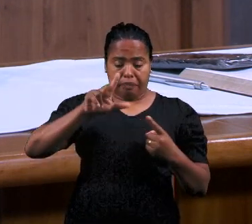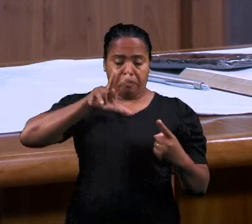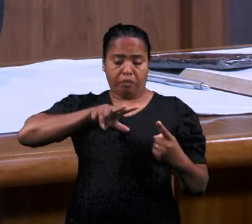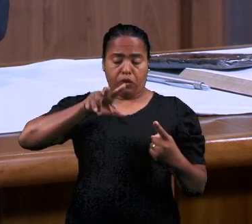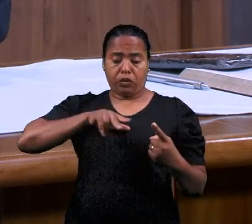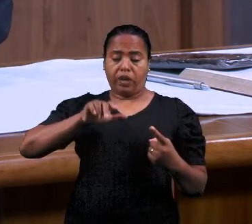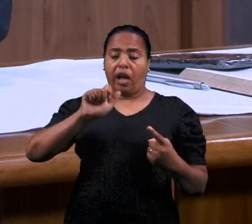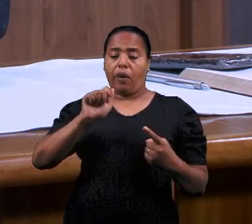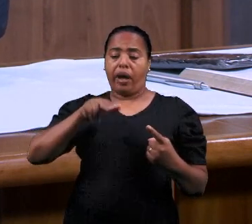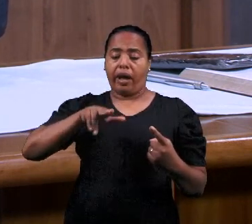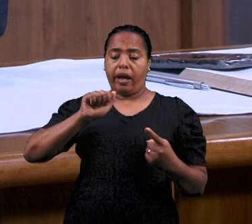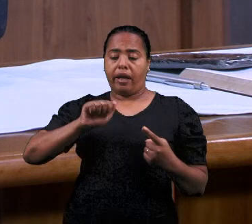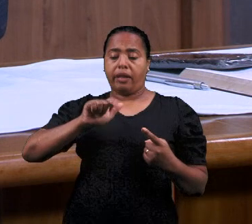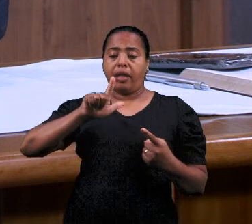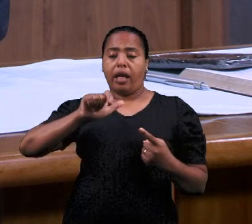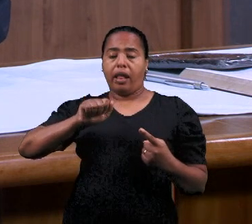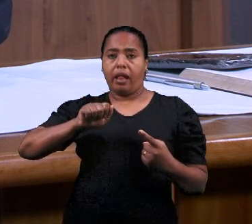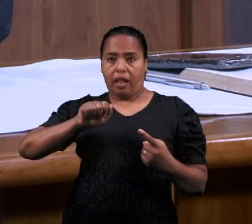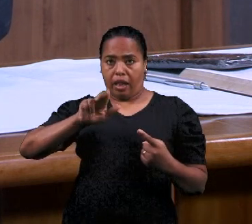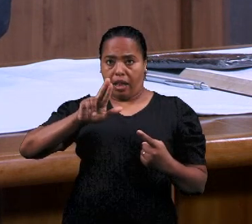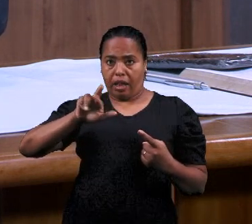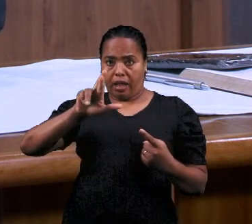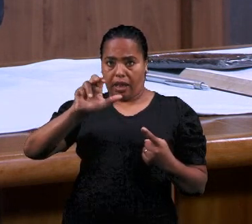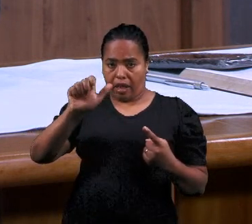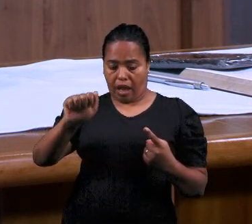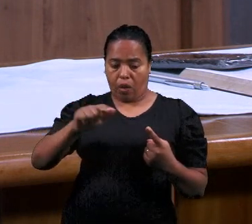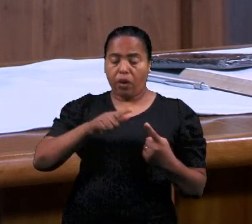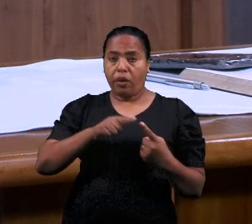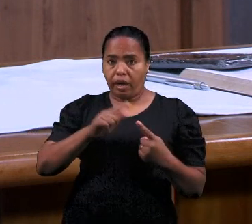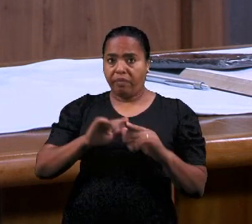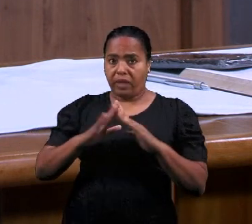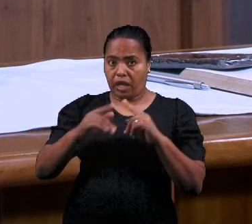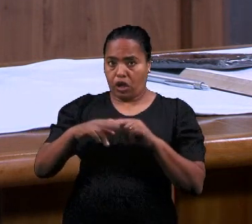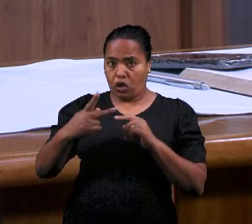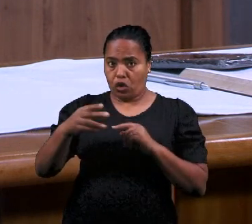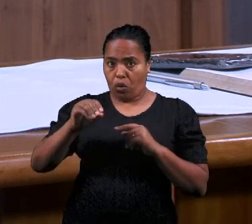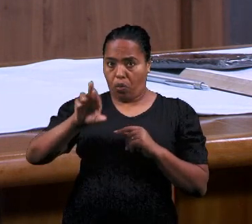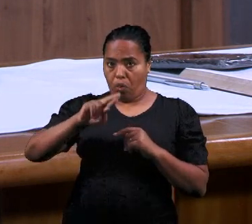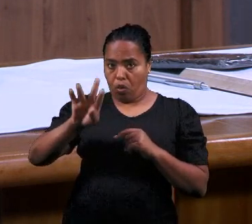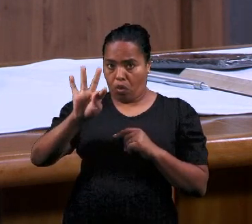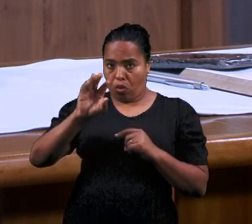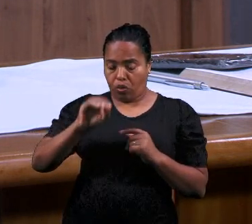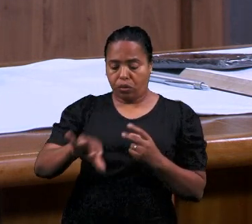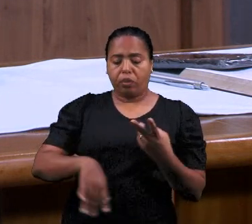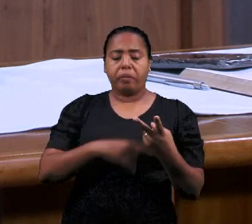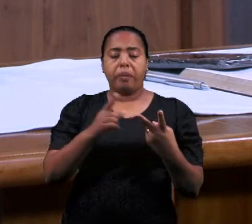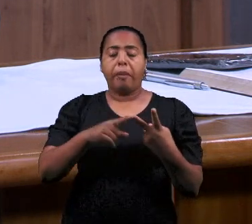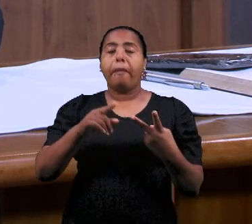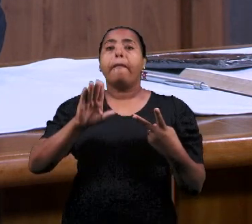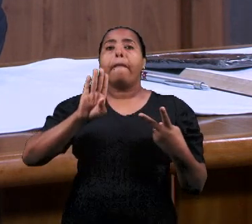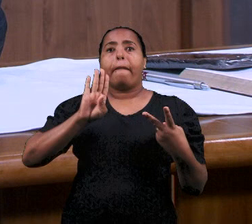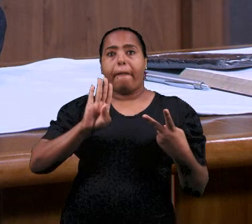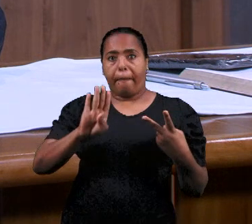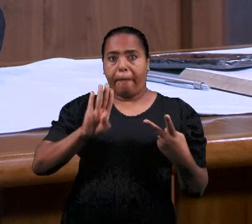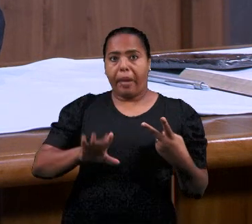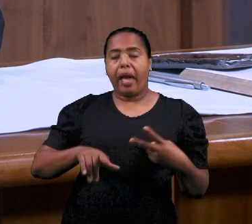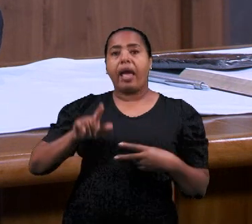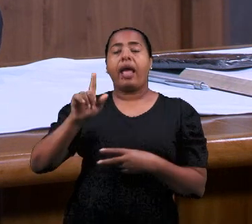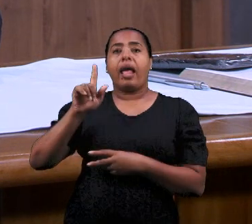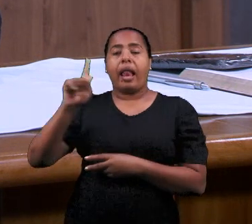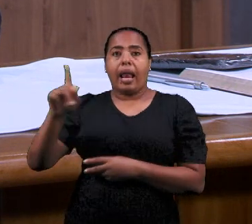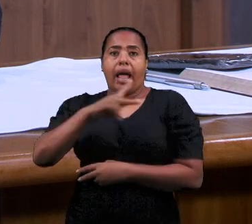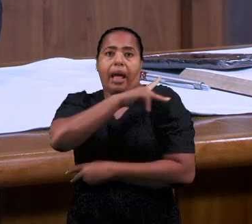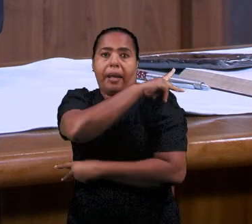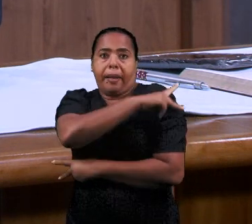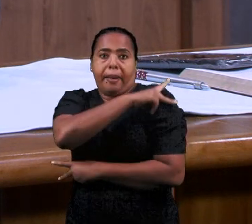allons voir la sœur Anna Laura, que l'église de Porto va donner la réponse, la lettre A. La lettre C va être répondue par le